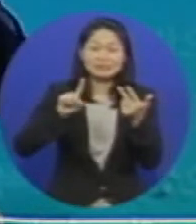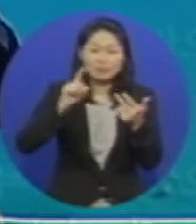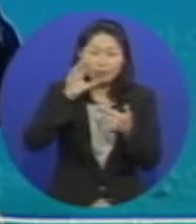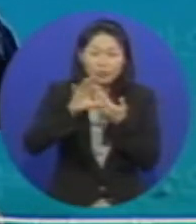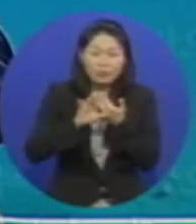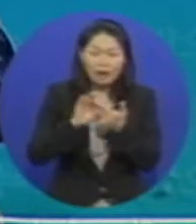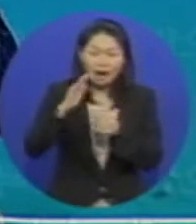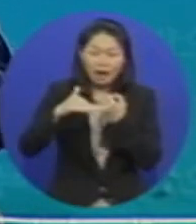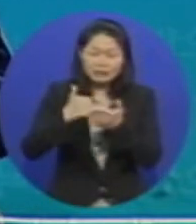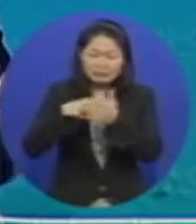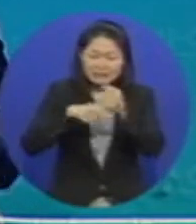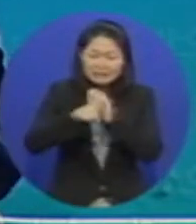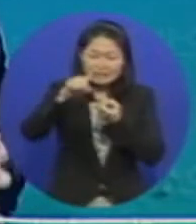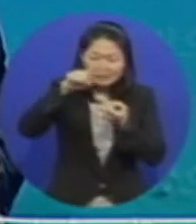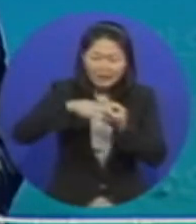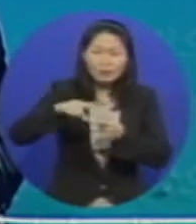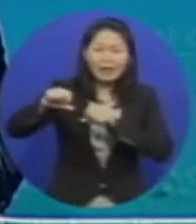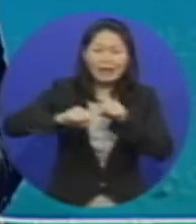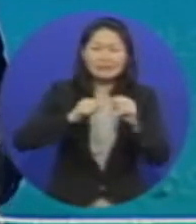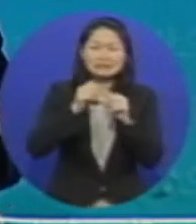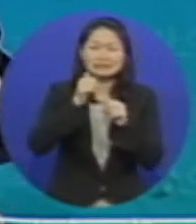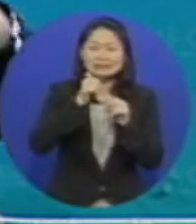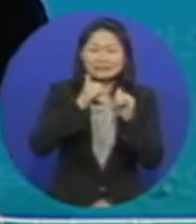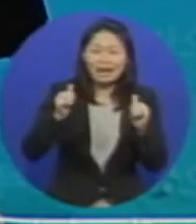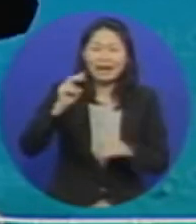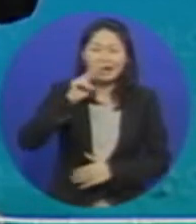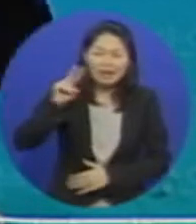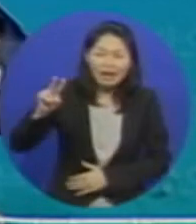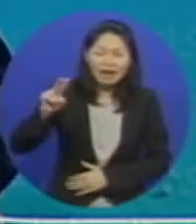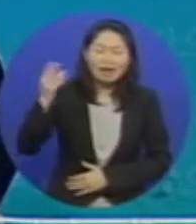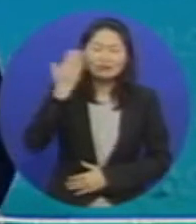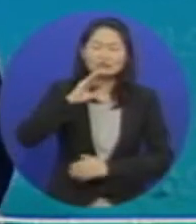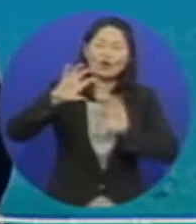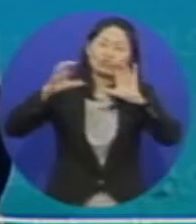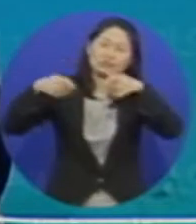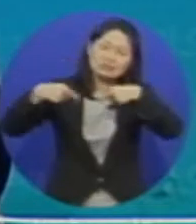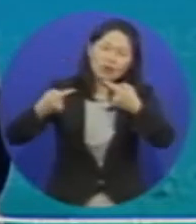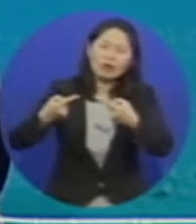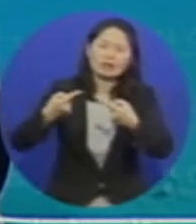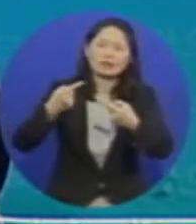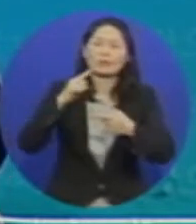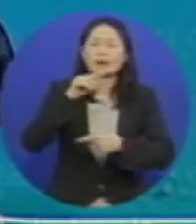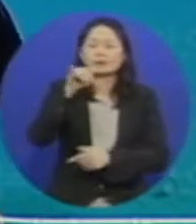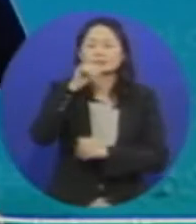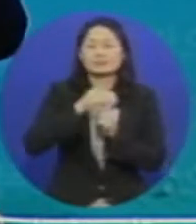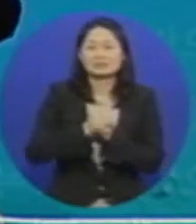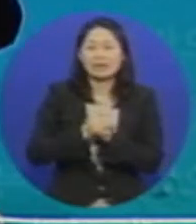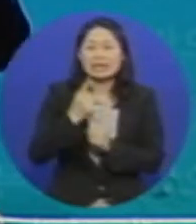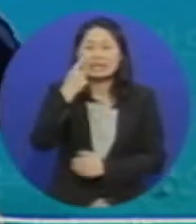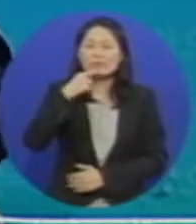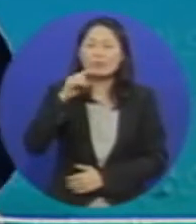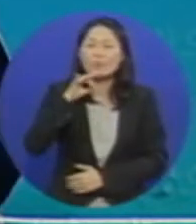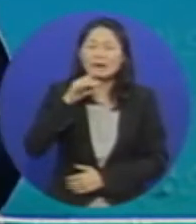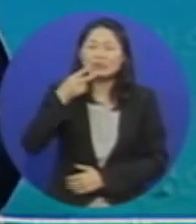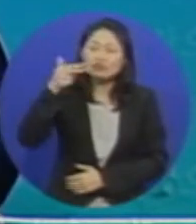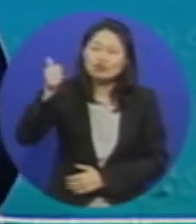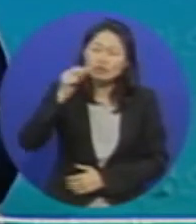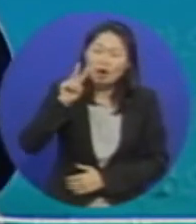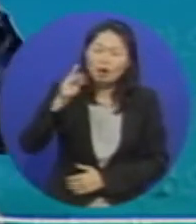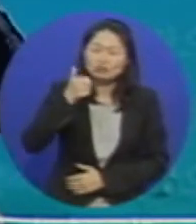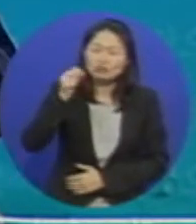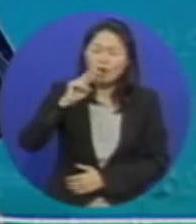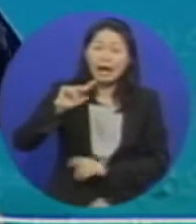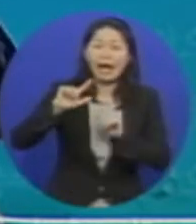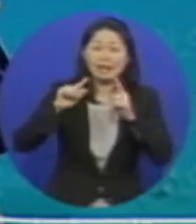하나님의 뜻대로 행하는 자라야 천국에 들어간다고 했어요 입으로만 주여 주여 하는 것이 아니고